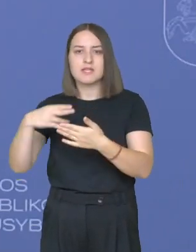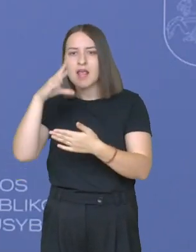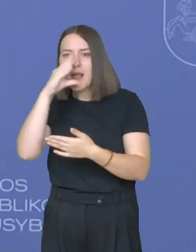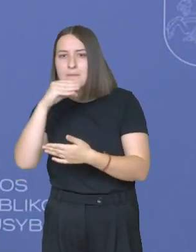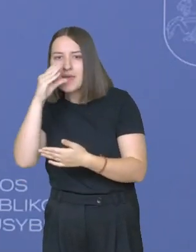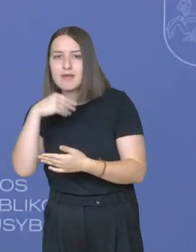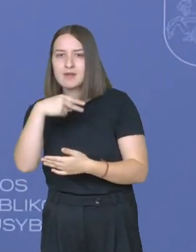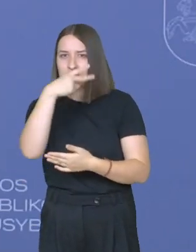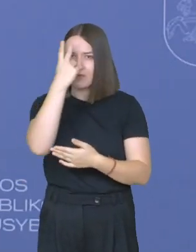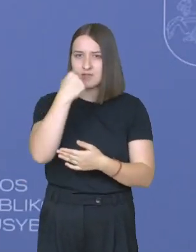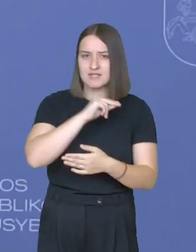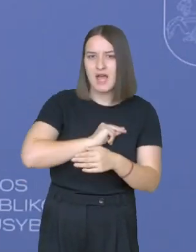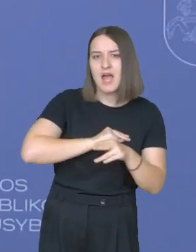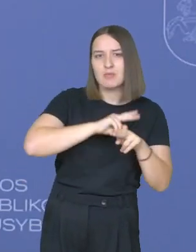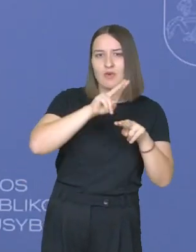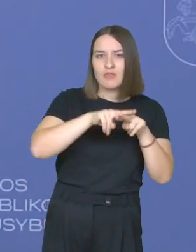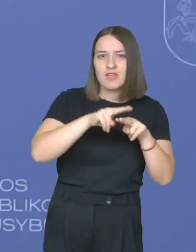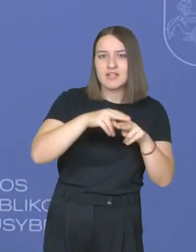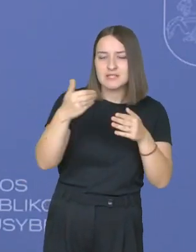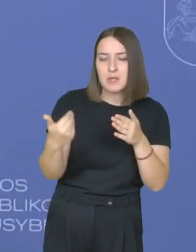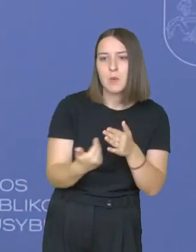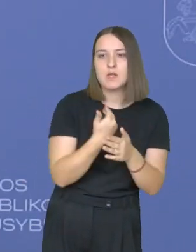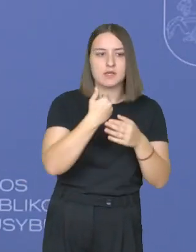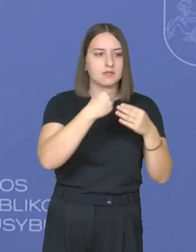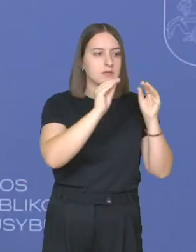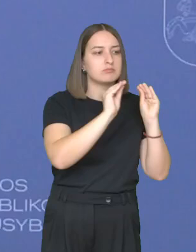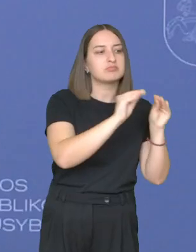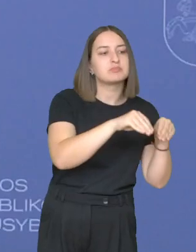medium cali we are excited